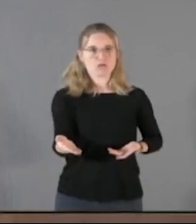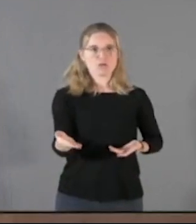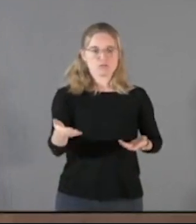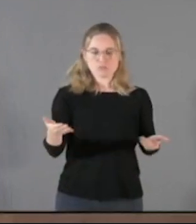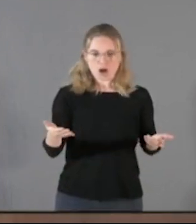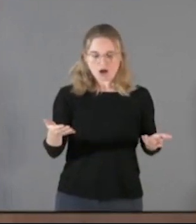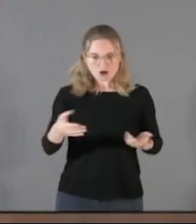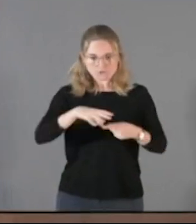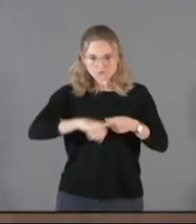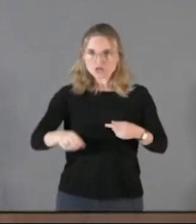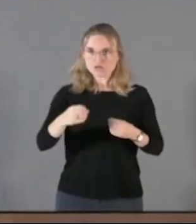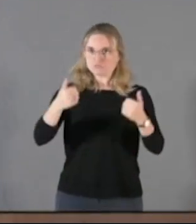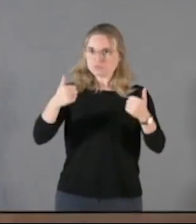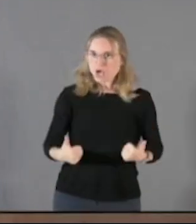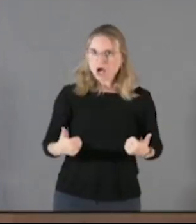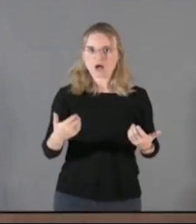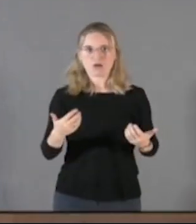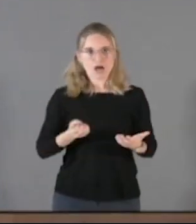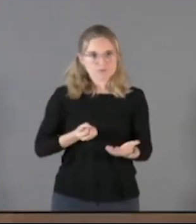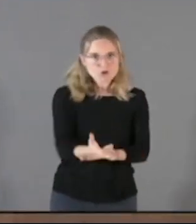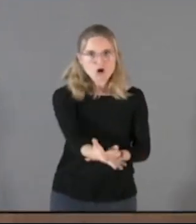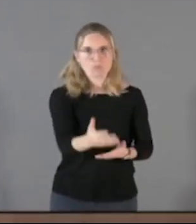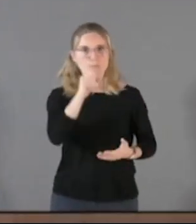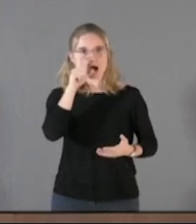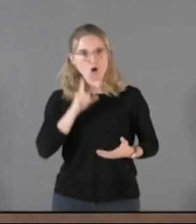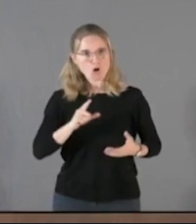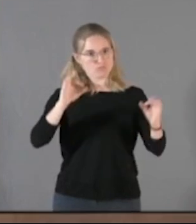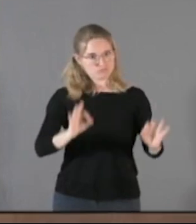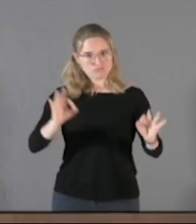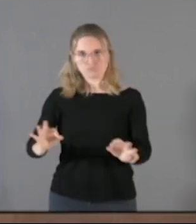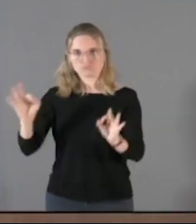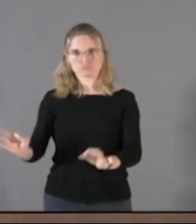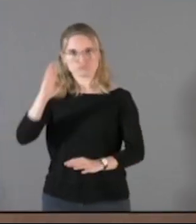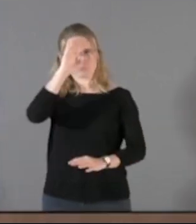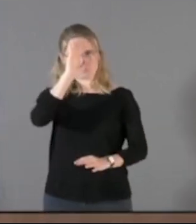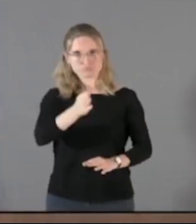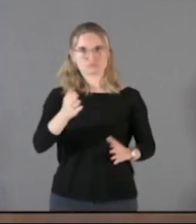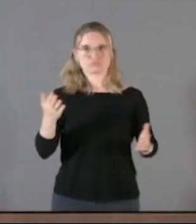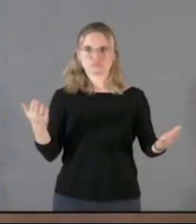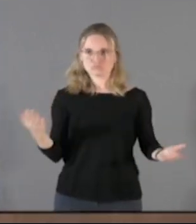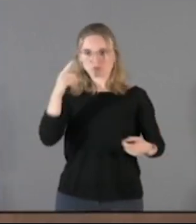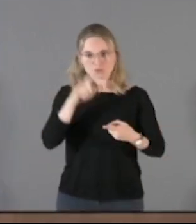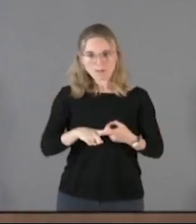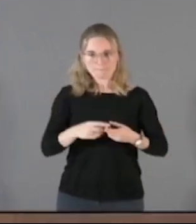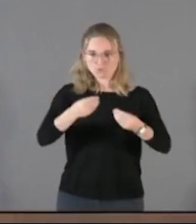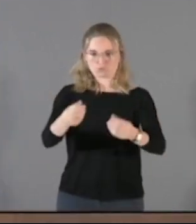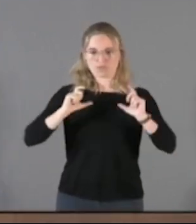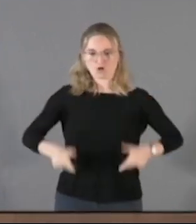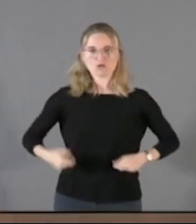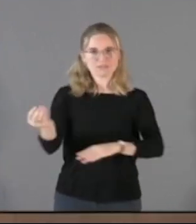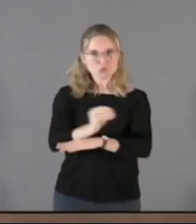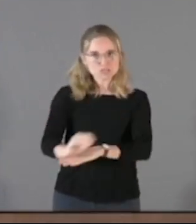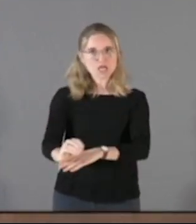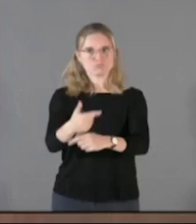bien fait, enfin, qui ont informé les parents de ce qui s'était passé de manière à ce que l'école soit sécurisée, eh bien que